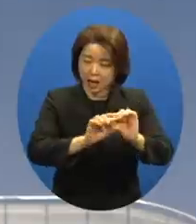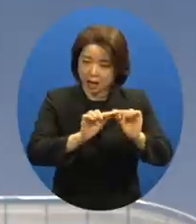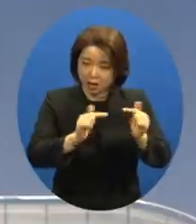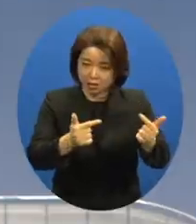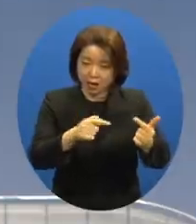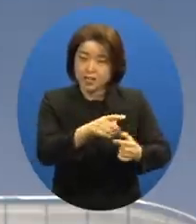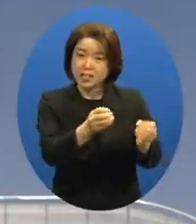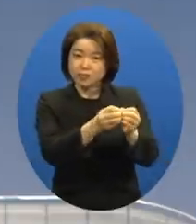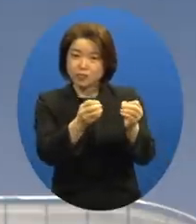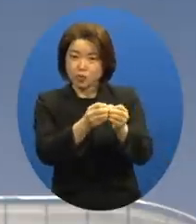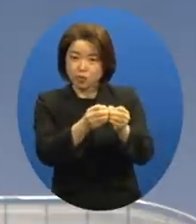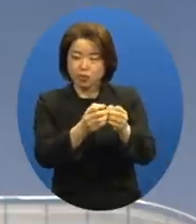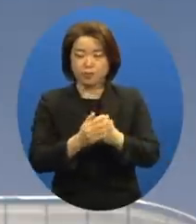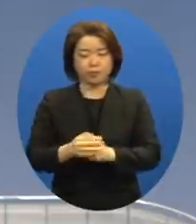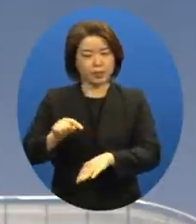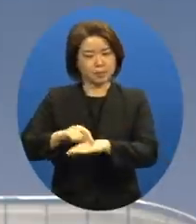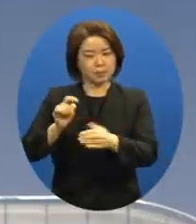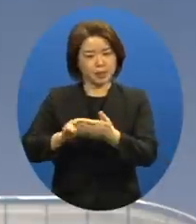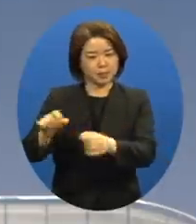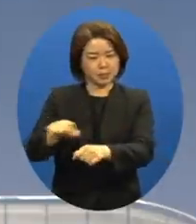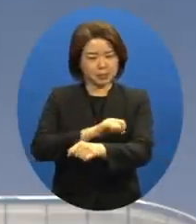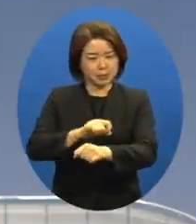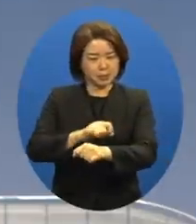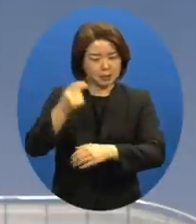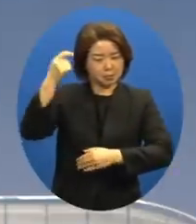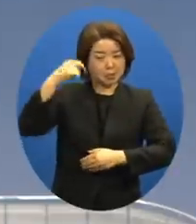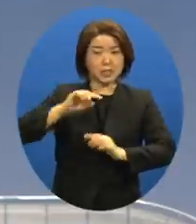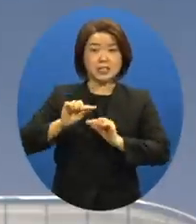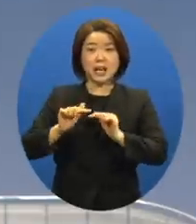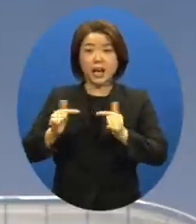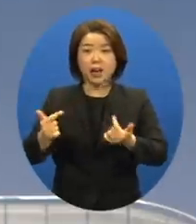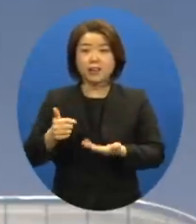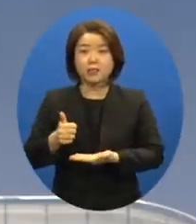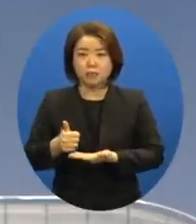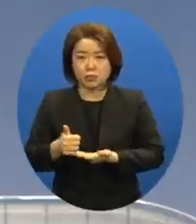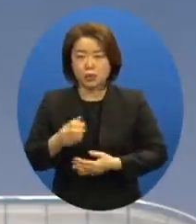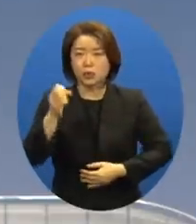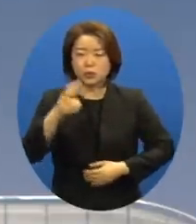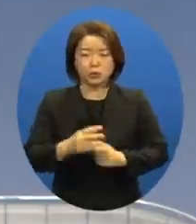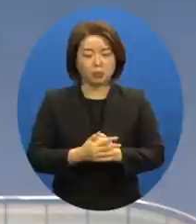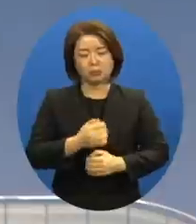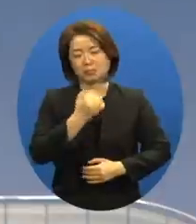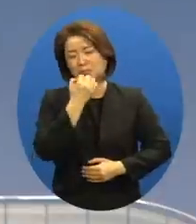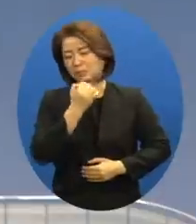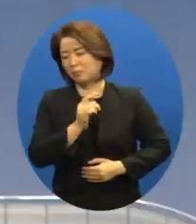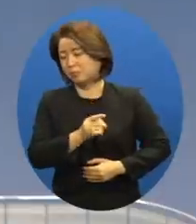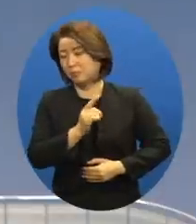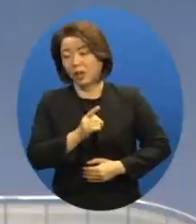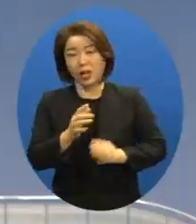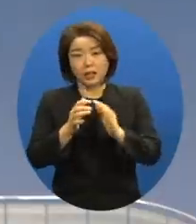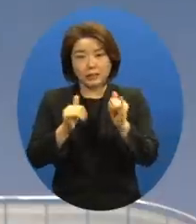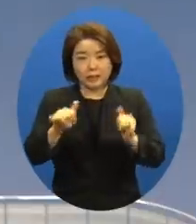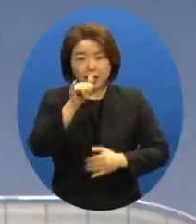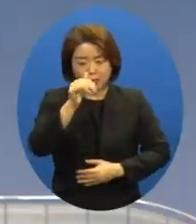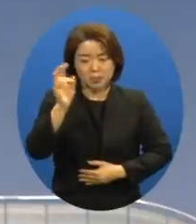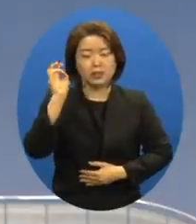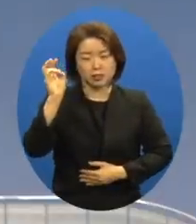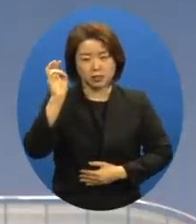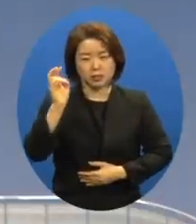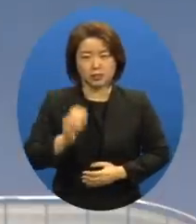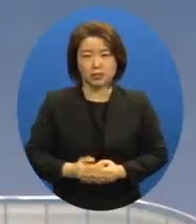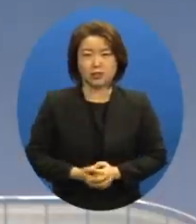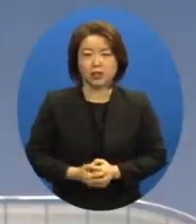구절이 마음에 특별히 와 닫지 않는 분 또는 비웃는 분도 있을 수 있겠습니다